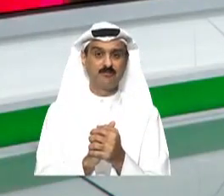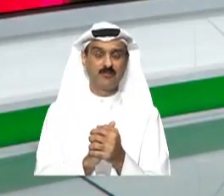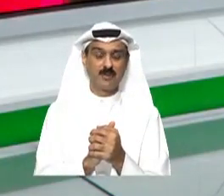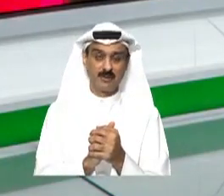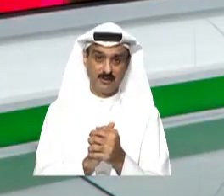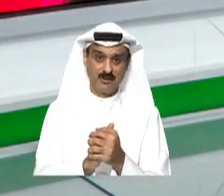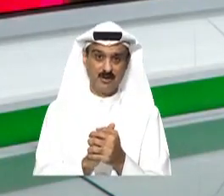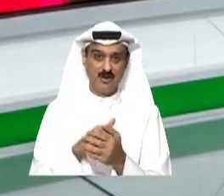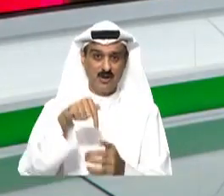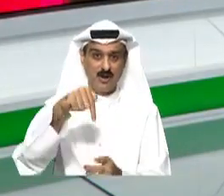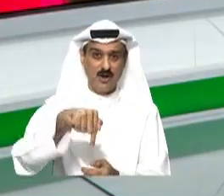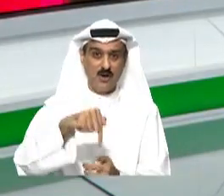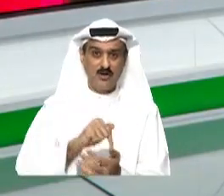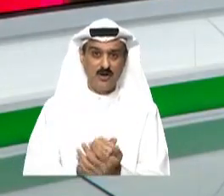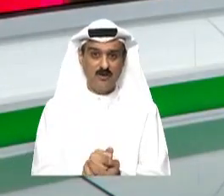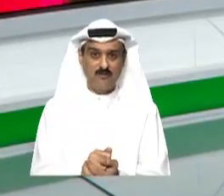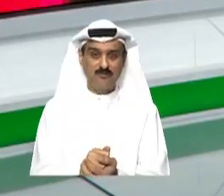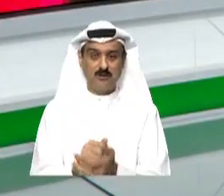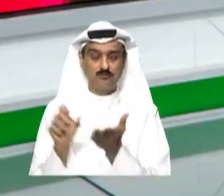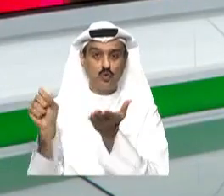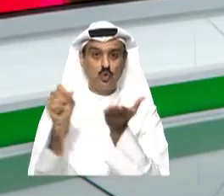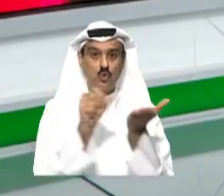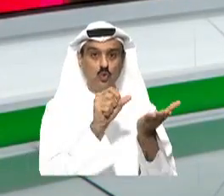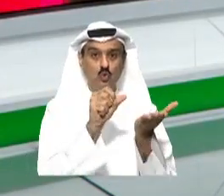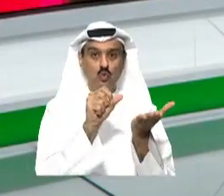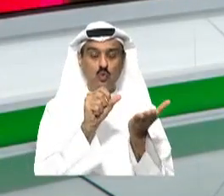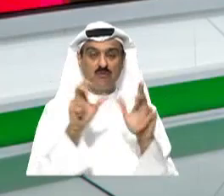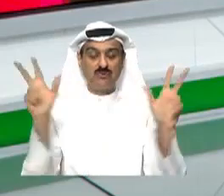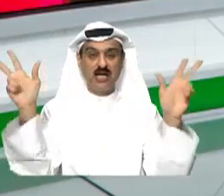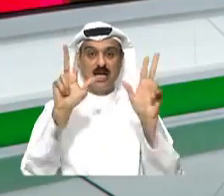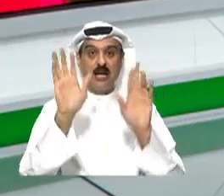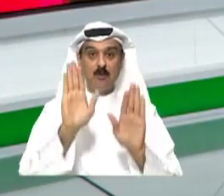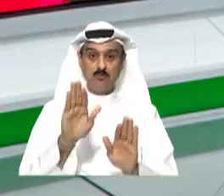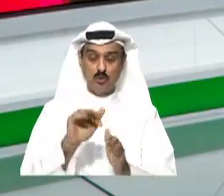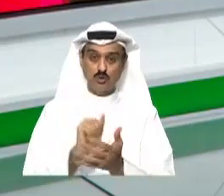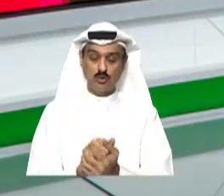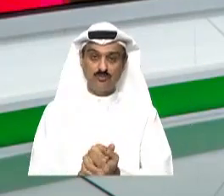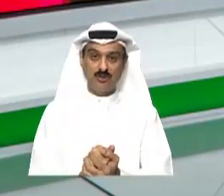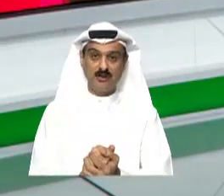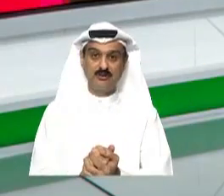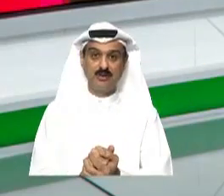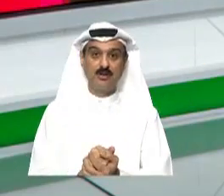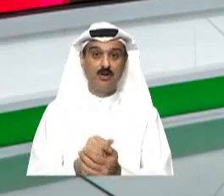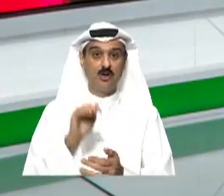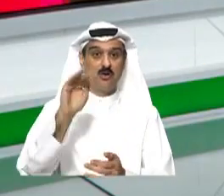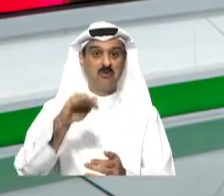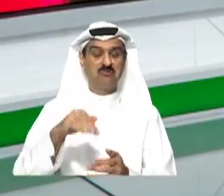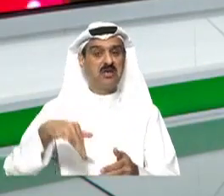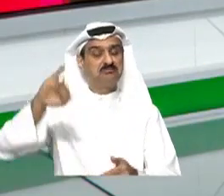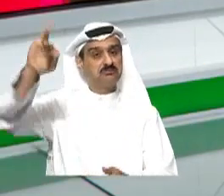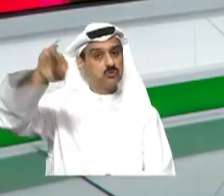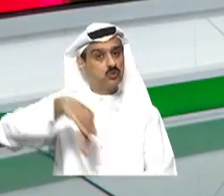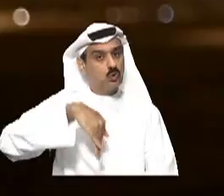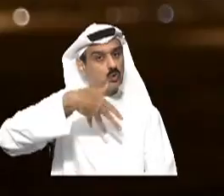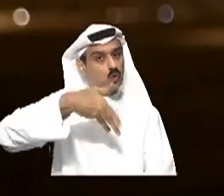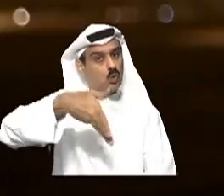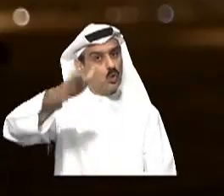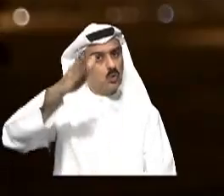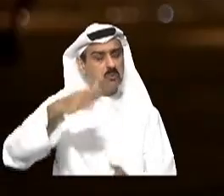يمكن اليوم كان الوفد الإعلامي الكويتي متواجد في استاد لوسيل، وأكيد كانت عملية الدخول والخروج